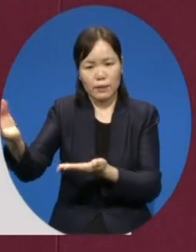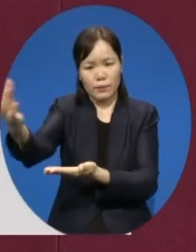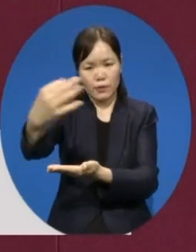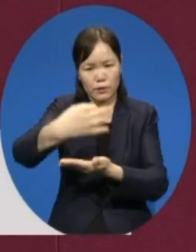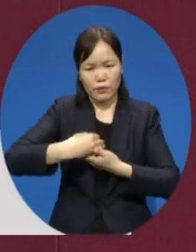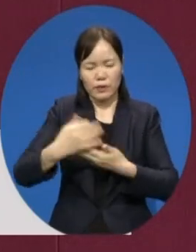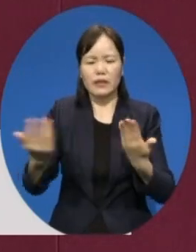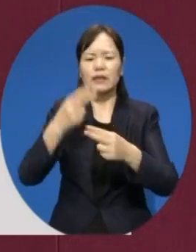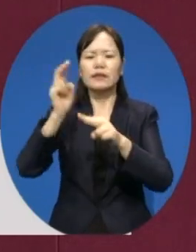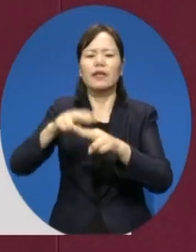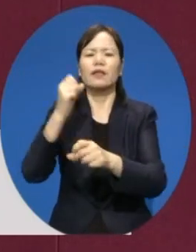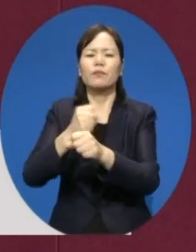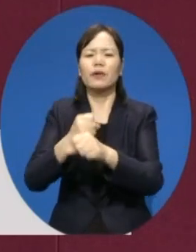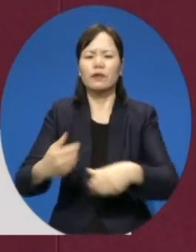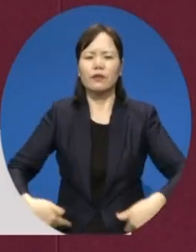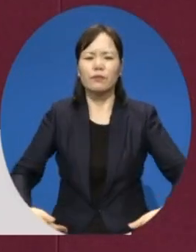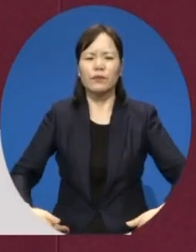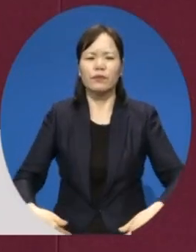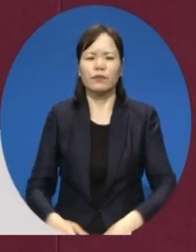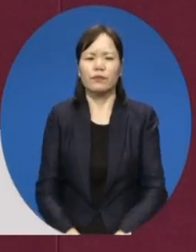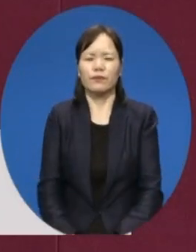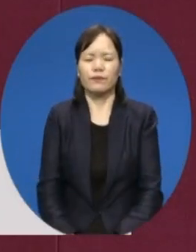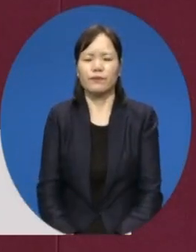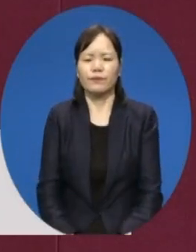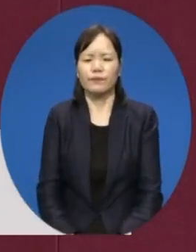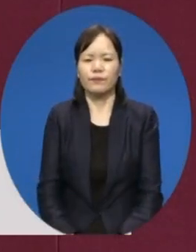만들어야 되는 겁니다.